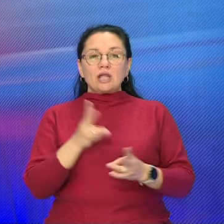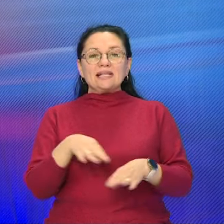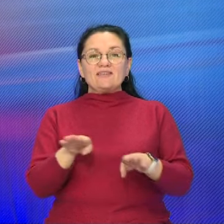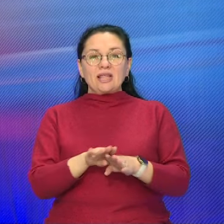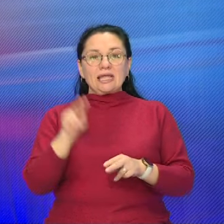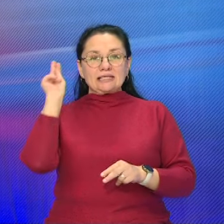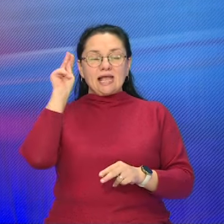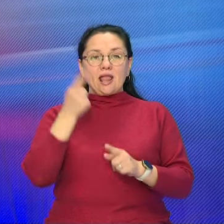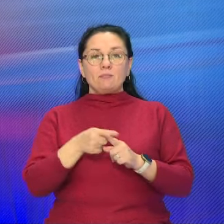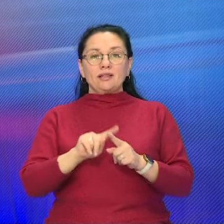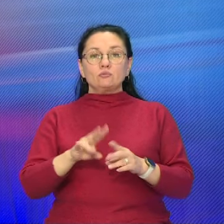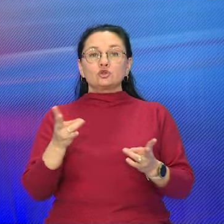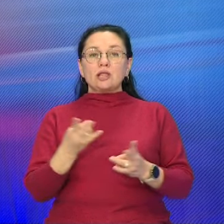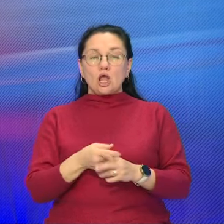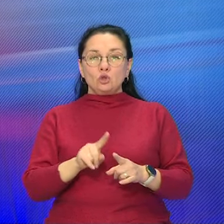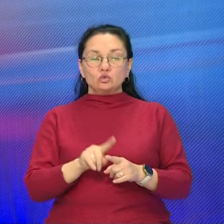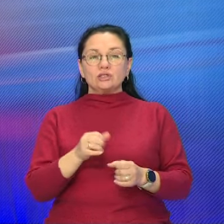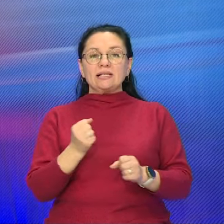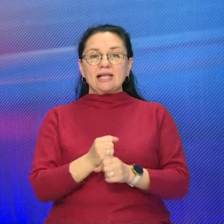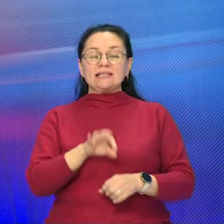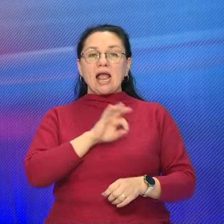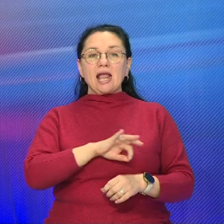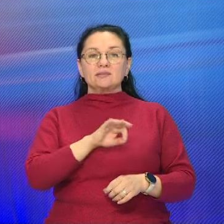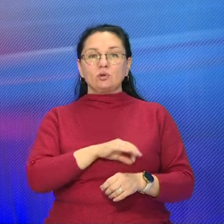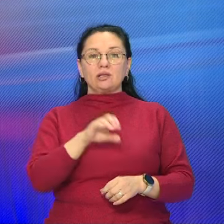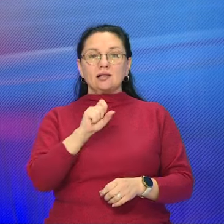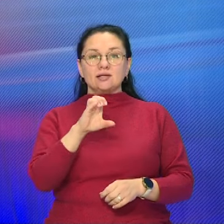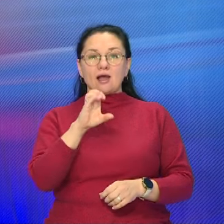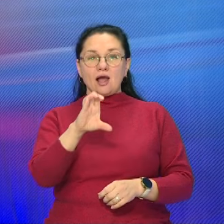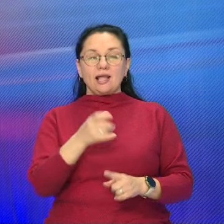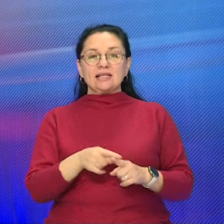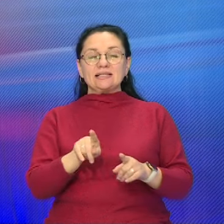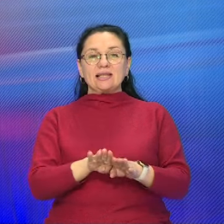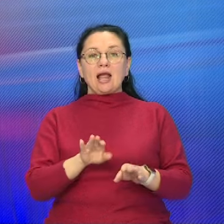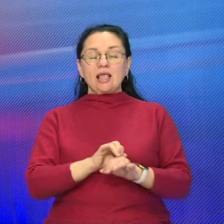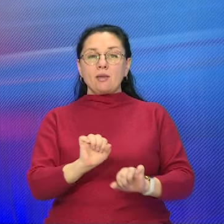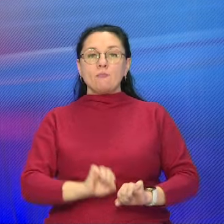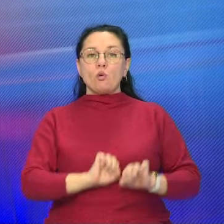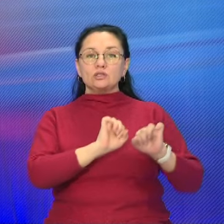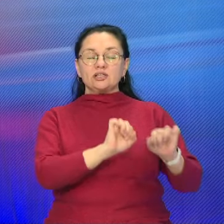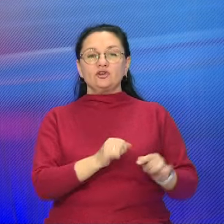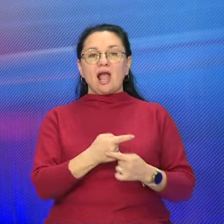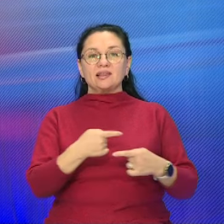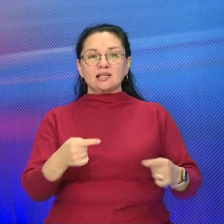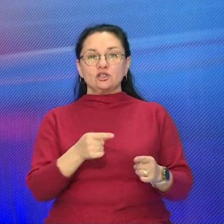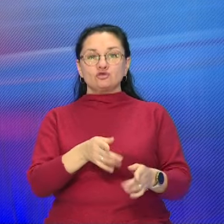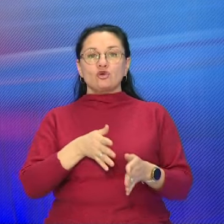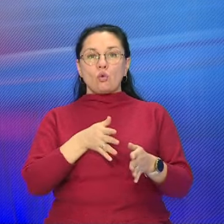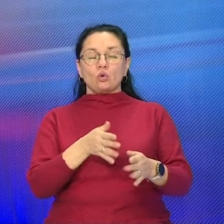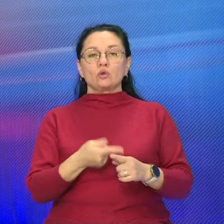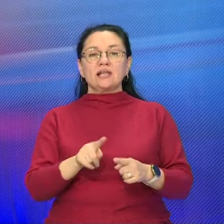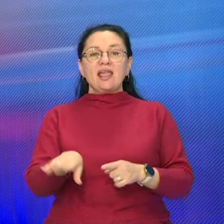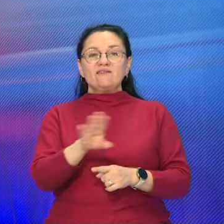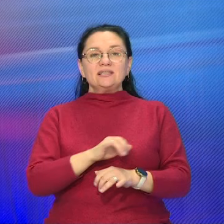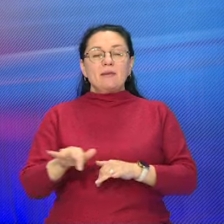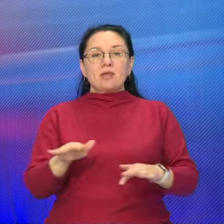помогает совершенствовать как безопасную эксплуатацию АЭС, так и меры по ее защите от различных угроз. Все